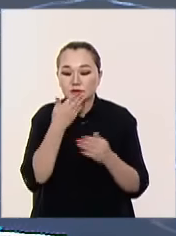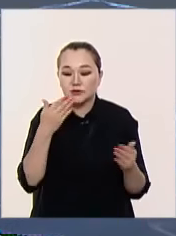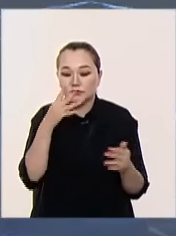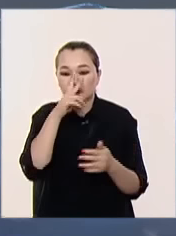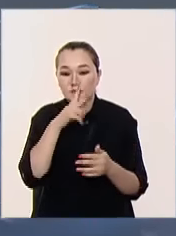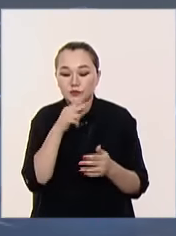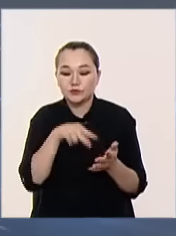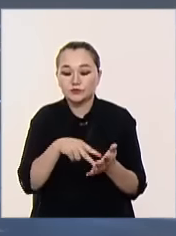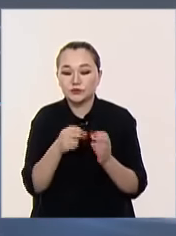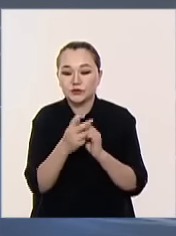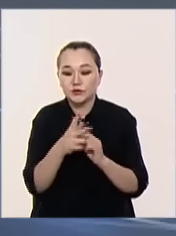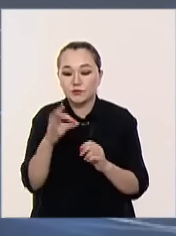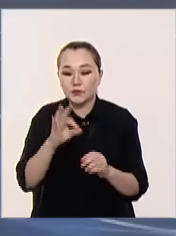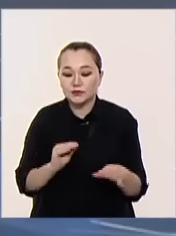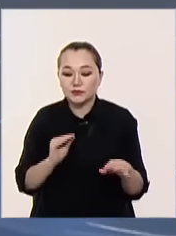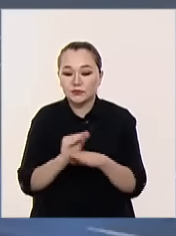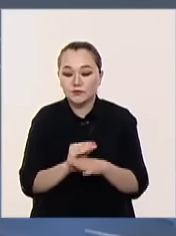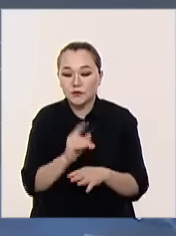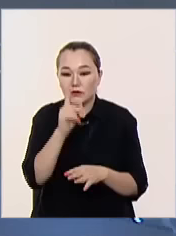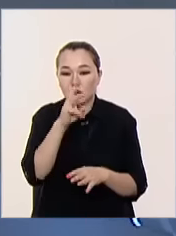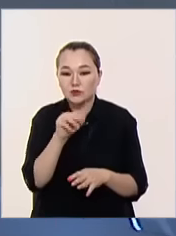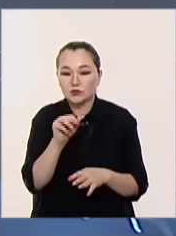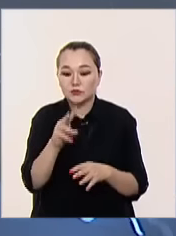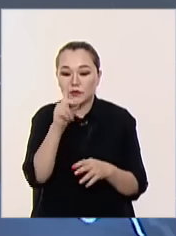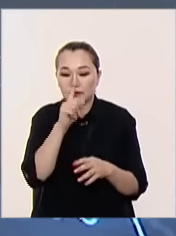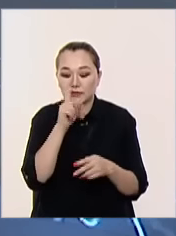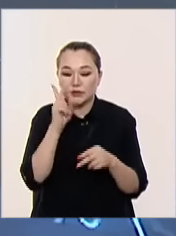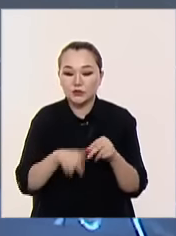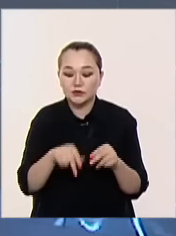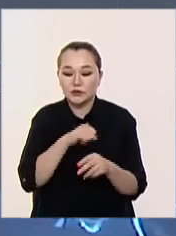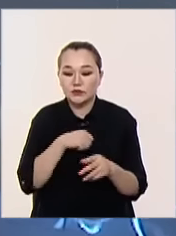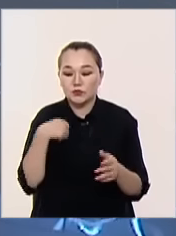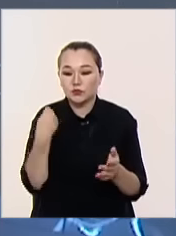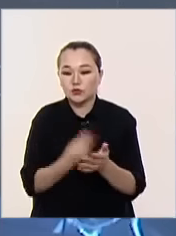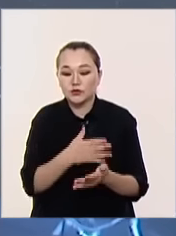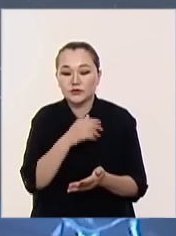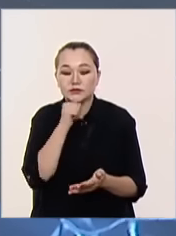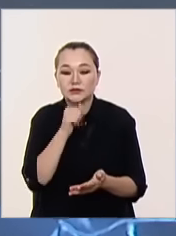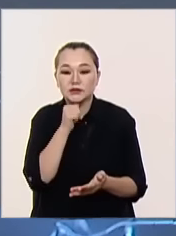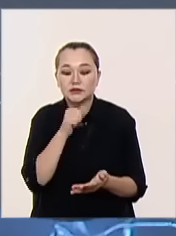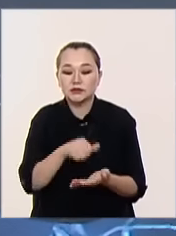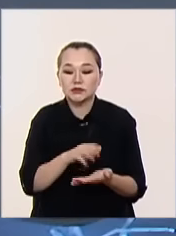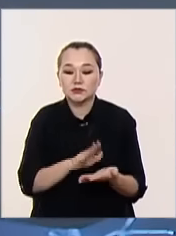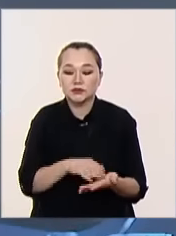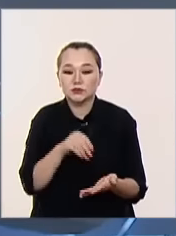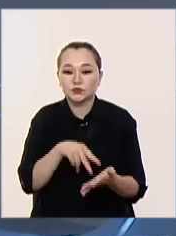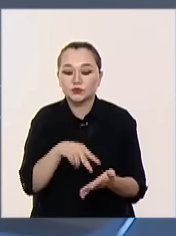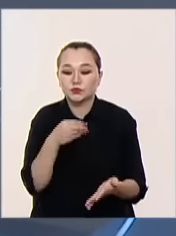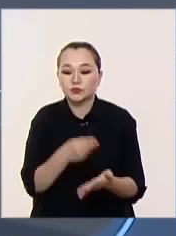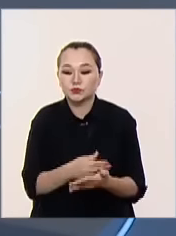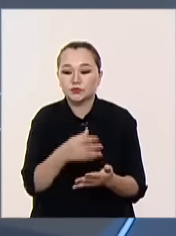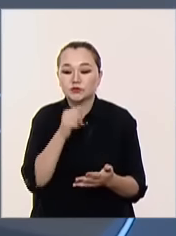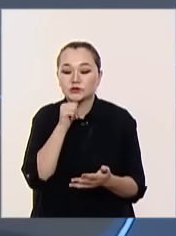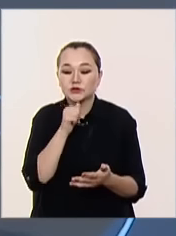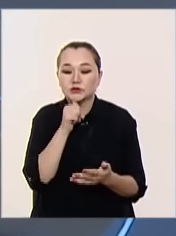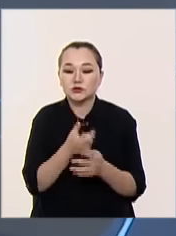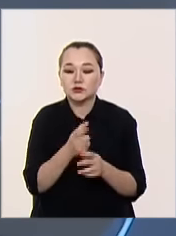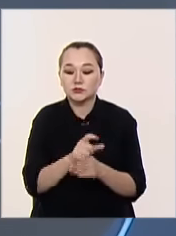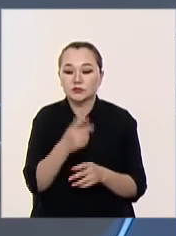баға 13%-ға өсіпті. Мәселен, маусым айының соңында елдегі ең қымбат қант Алматыда тіркелген. Мұнда әлеуметтік дүкендердегі құмшекердің